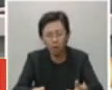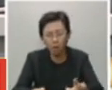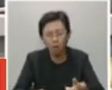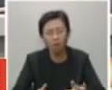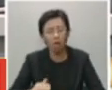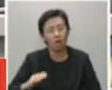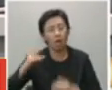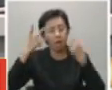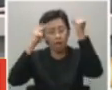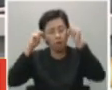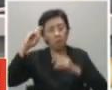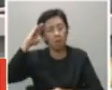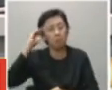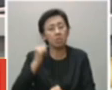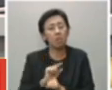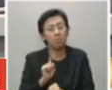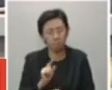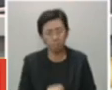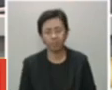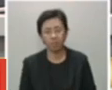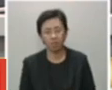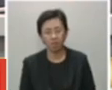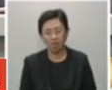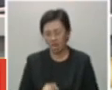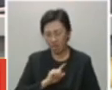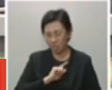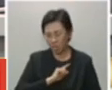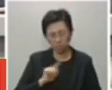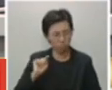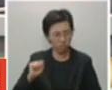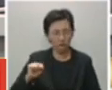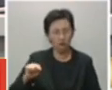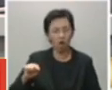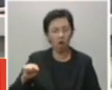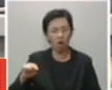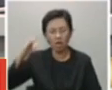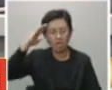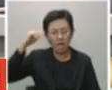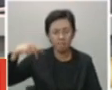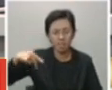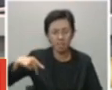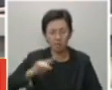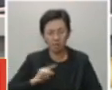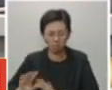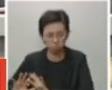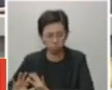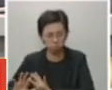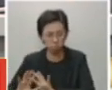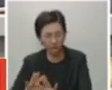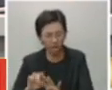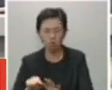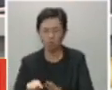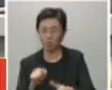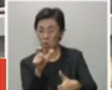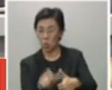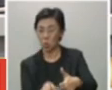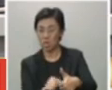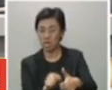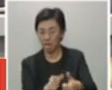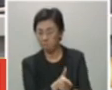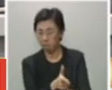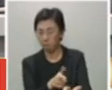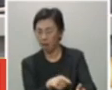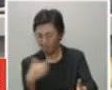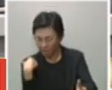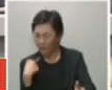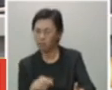ประยุทธ์นอกจากท่านจะสั่งให้หน่วยปฏิบัติการพิเศษไหนก็แล้วแต่ออกไปจัดการกับกำลังพลที่มีอาวุธสงคร